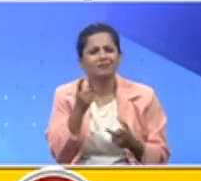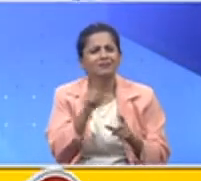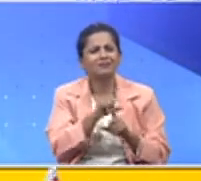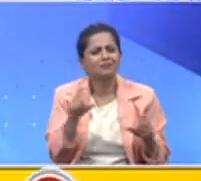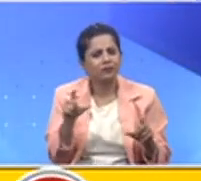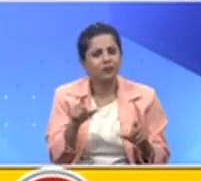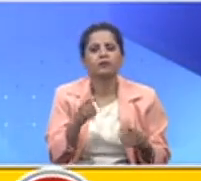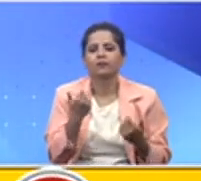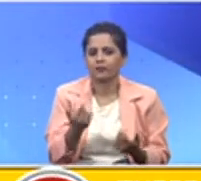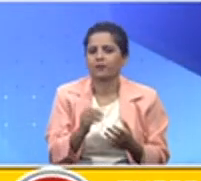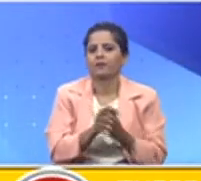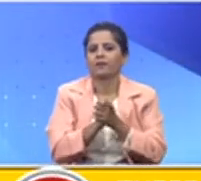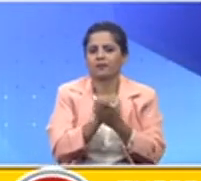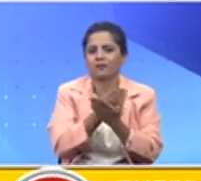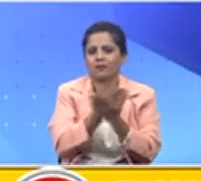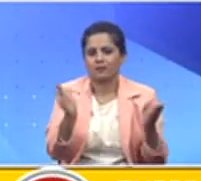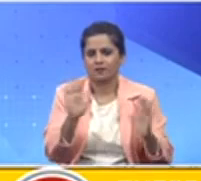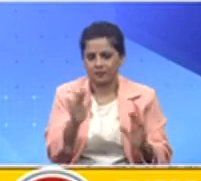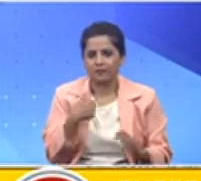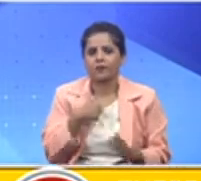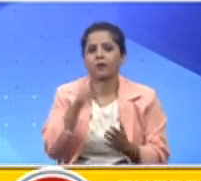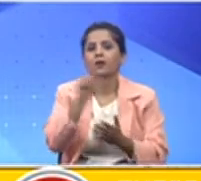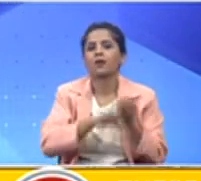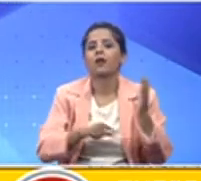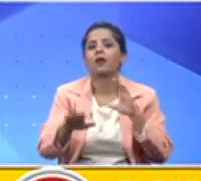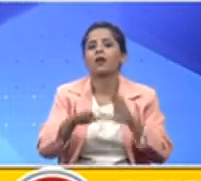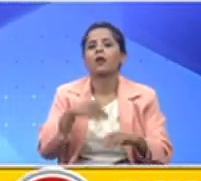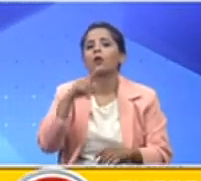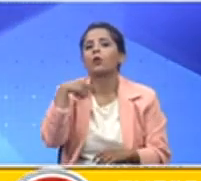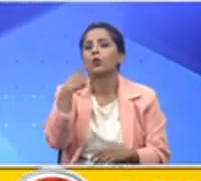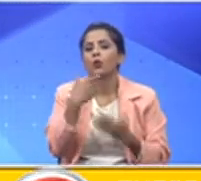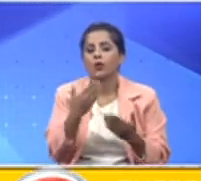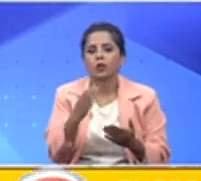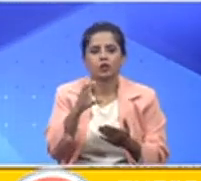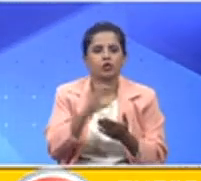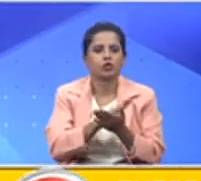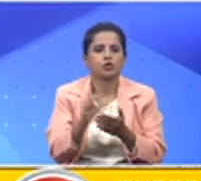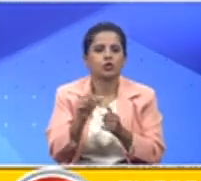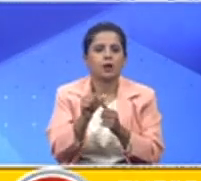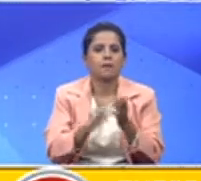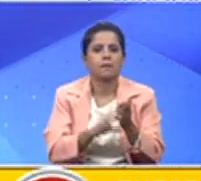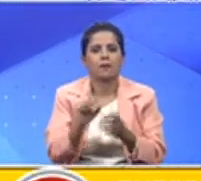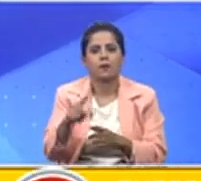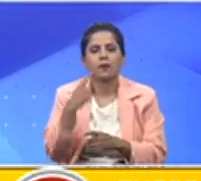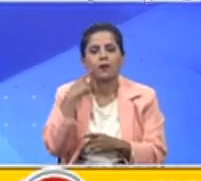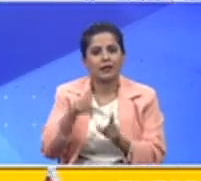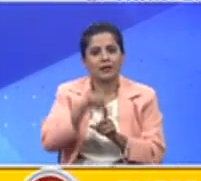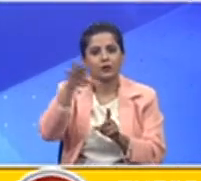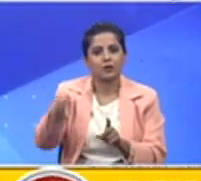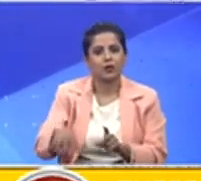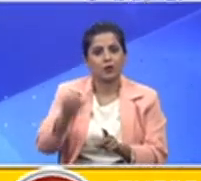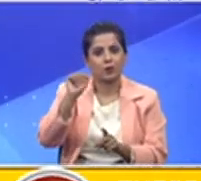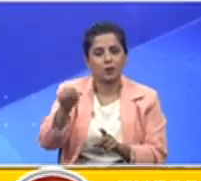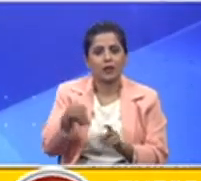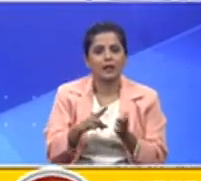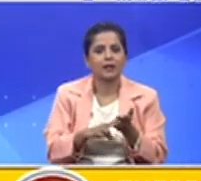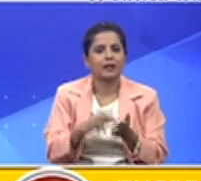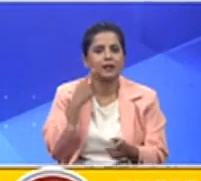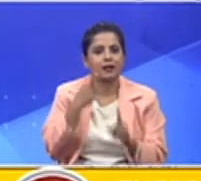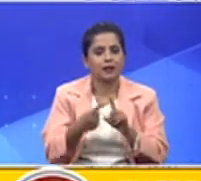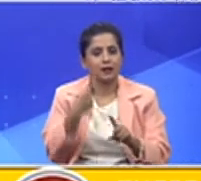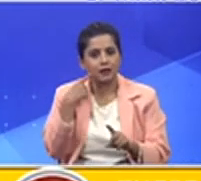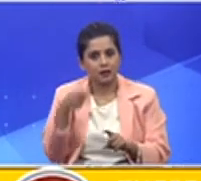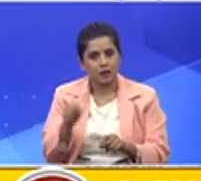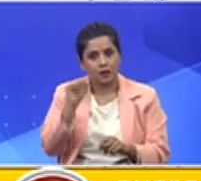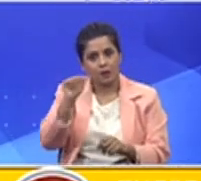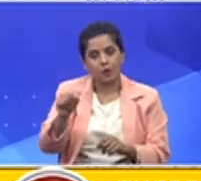साथियों, मुझे ये पत्र लिखे हैं चमोली जिले की नीती माना